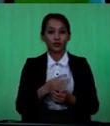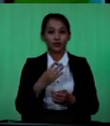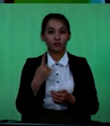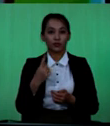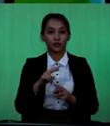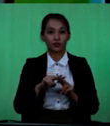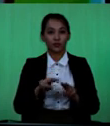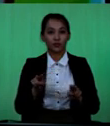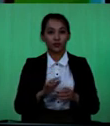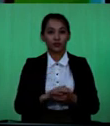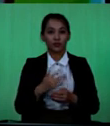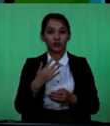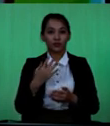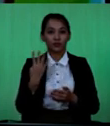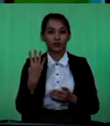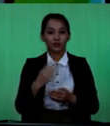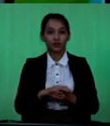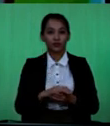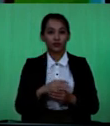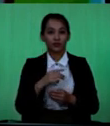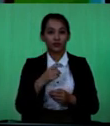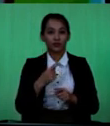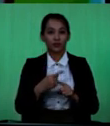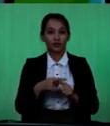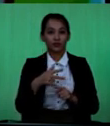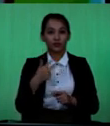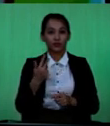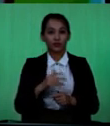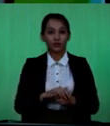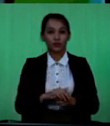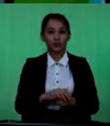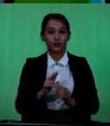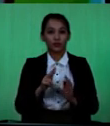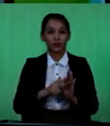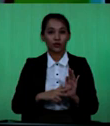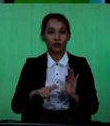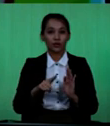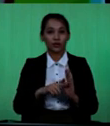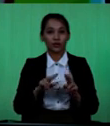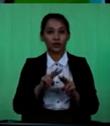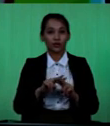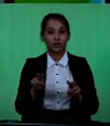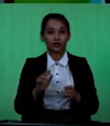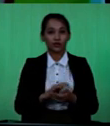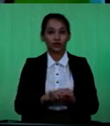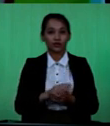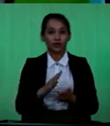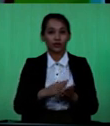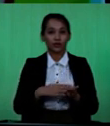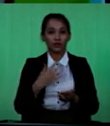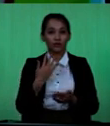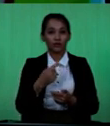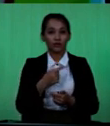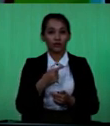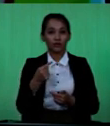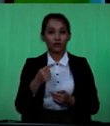ga teng. 54 bilan 33 sonlarning yig'indisi 87 ga teng. 95